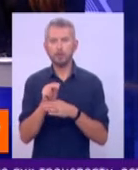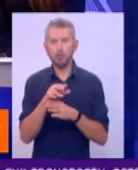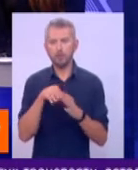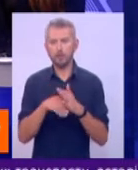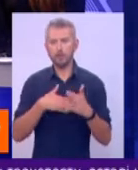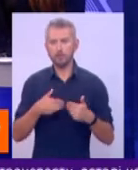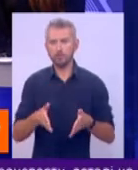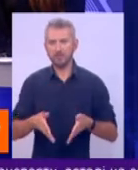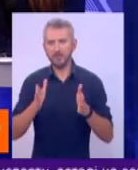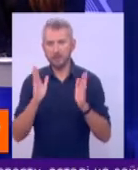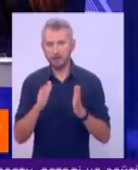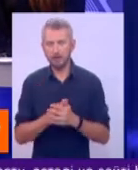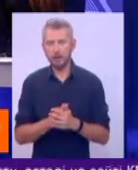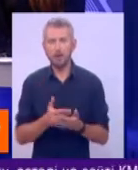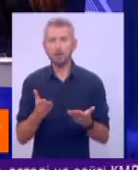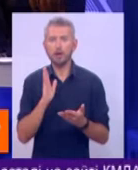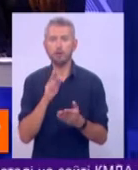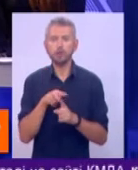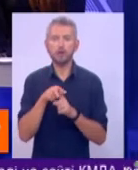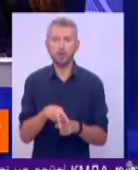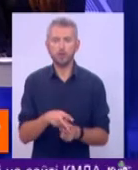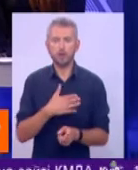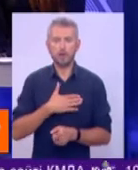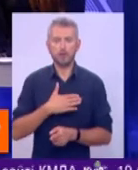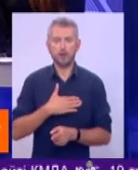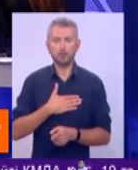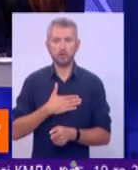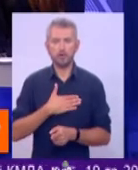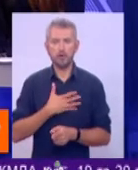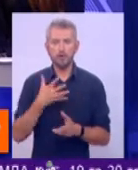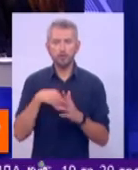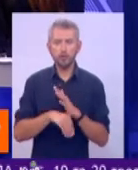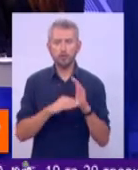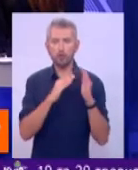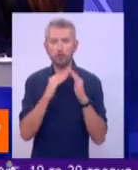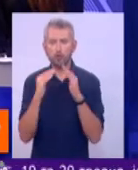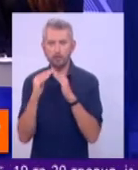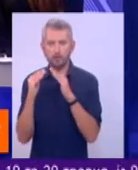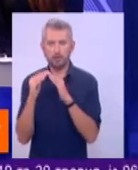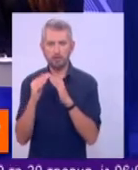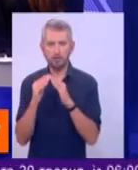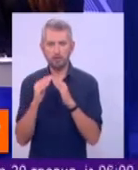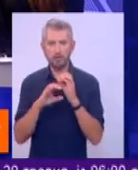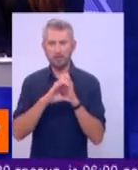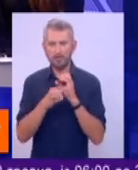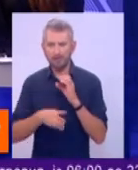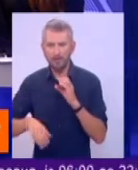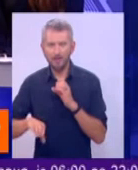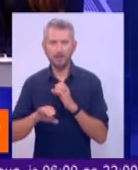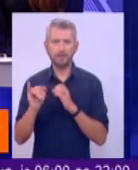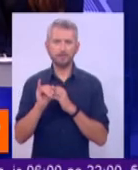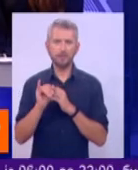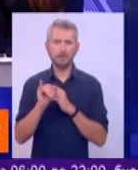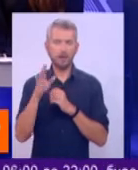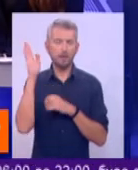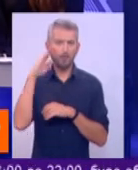наших під'їздах. А яка буде нагрузка на наші внутрішні домові сіті, це